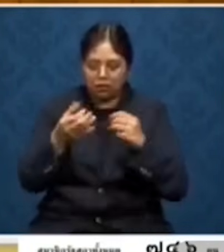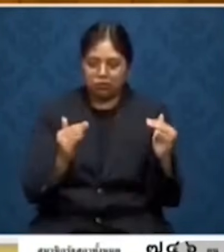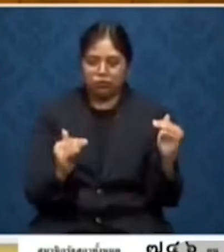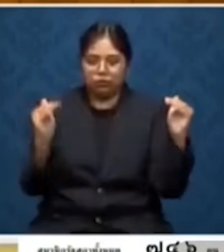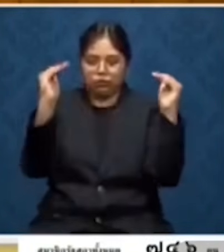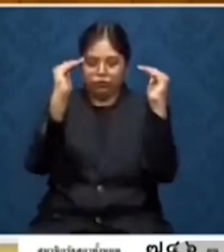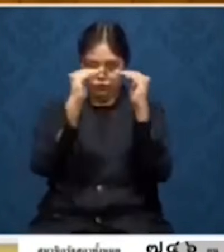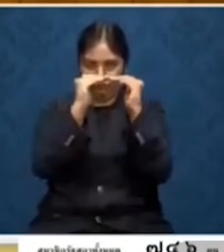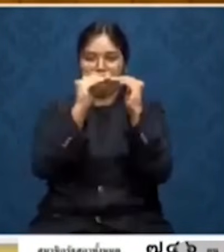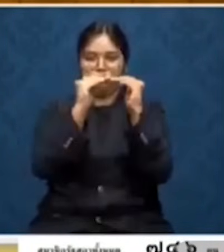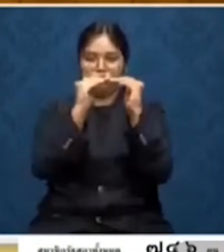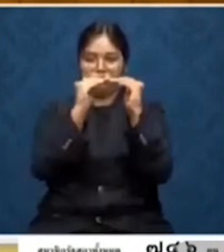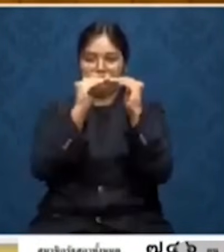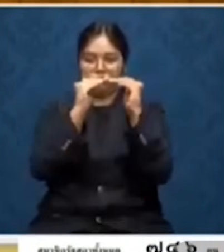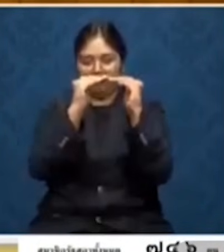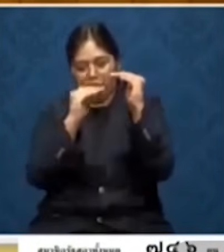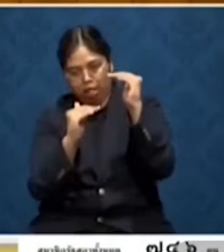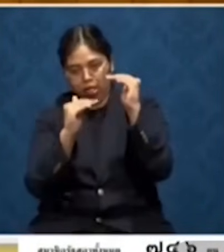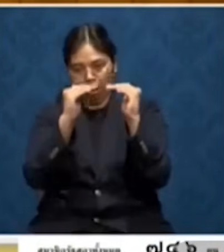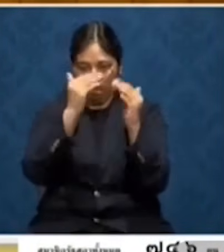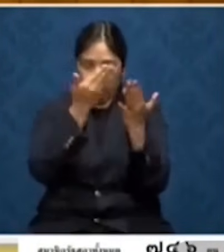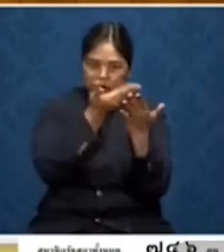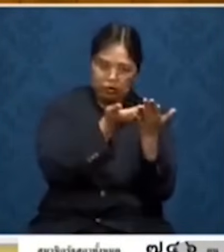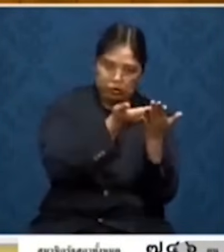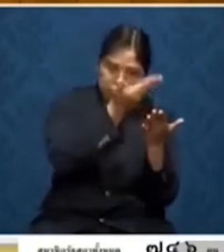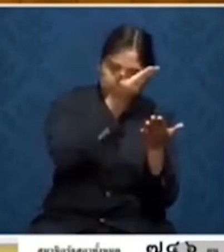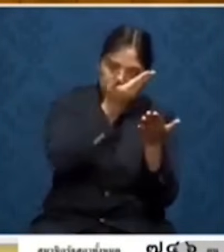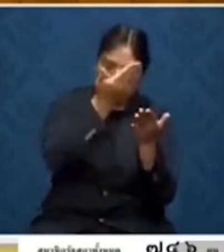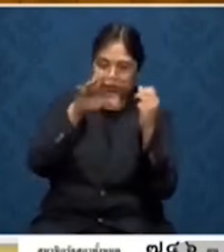ข้อถกเถียงกันมานานผมเอง